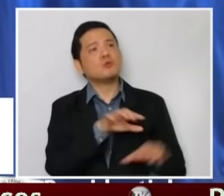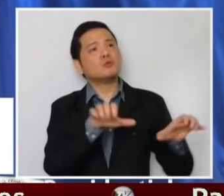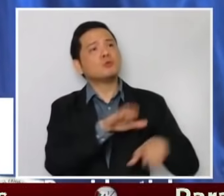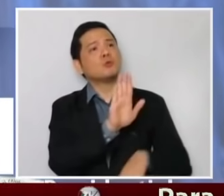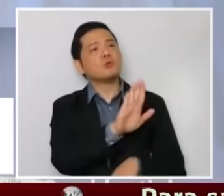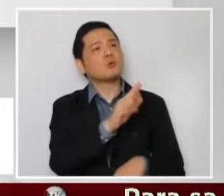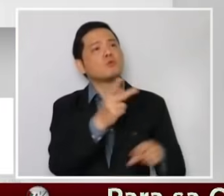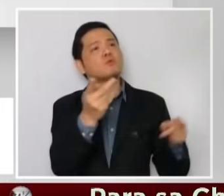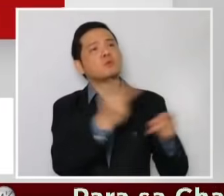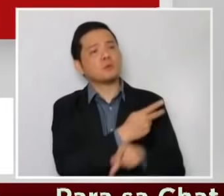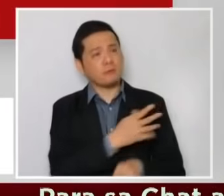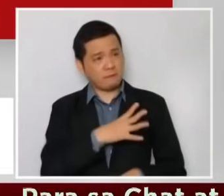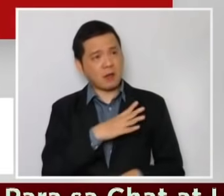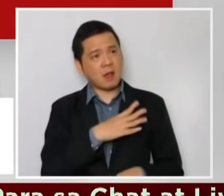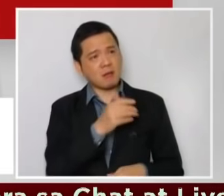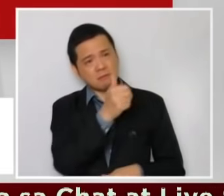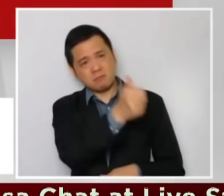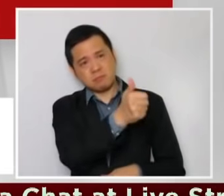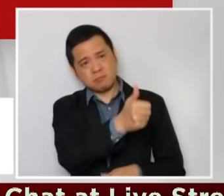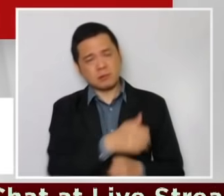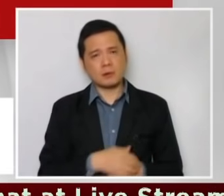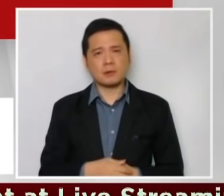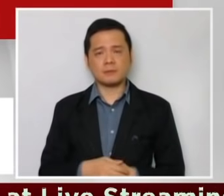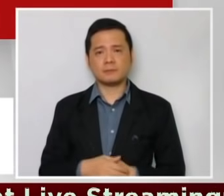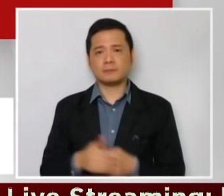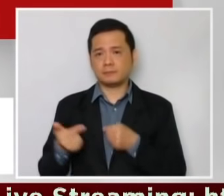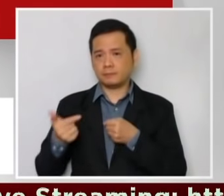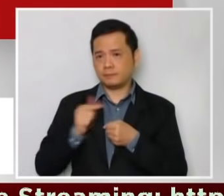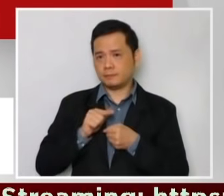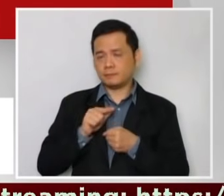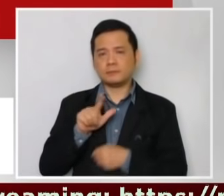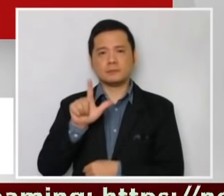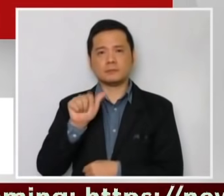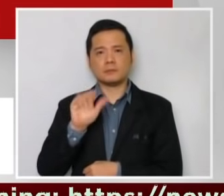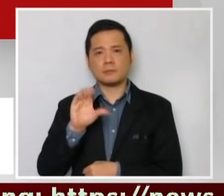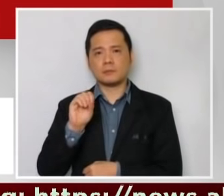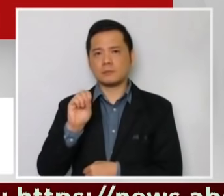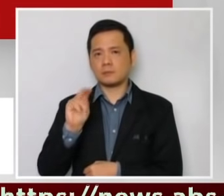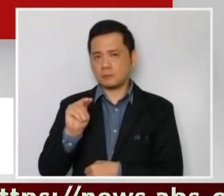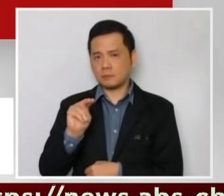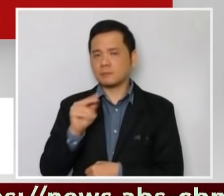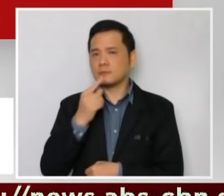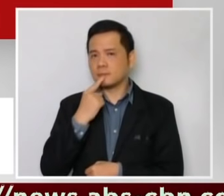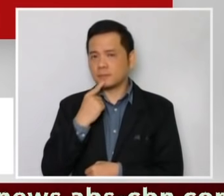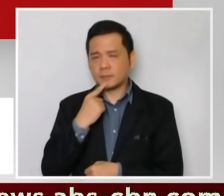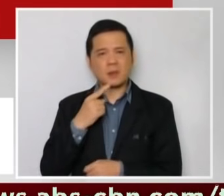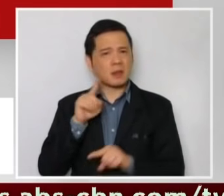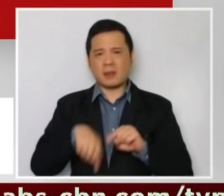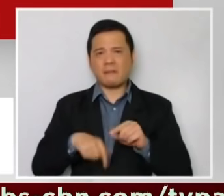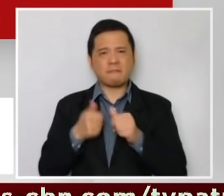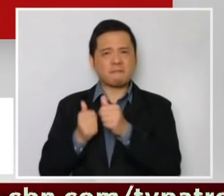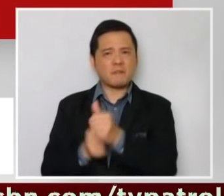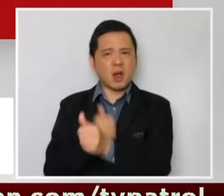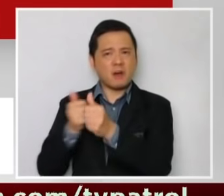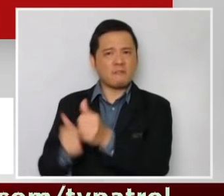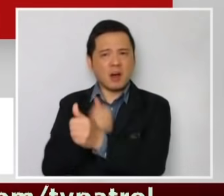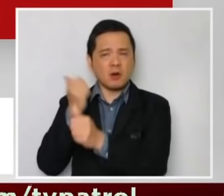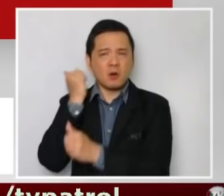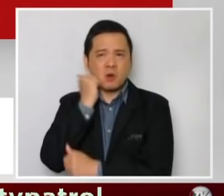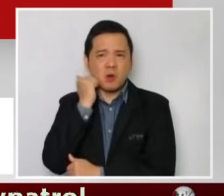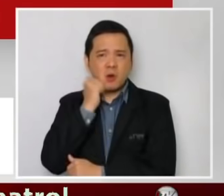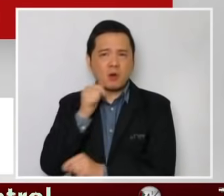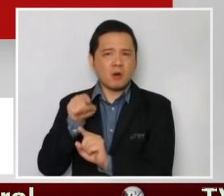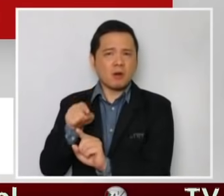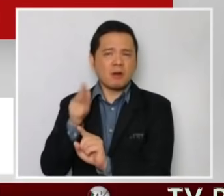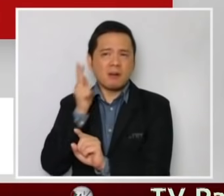do mine. Si Senator Panfilo Lacson, sinabing hindi po pwede ang gusto ng Pangulo na basta na lang ipaaresto